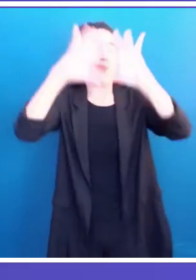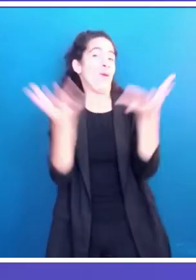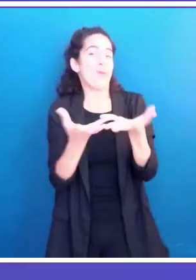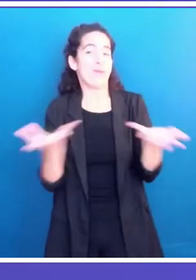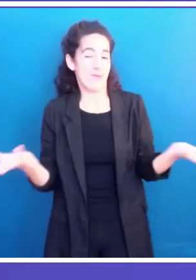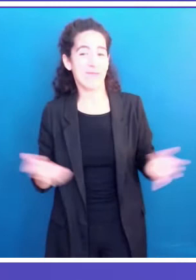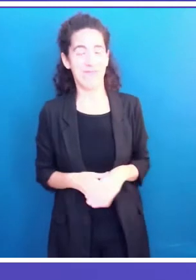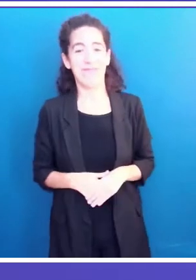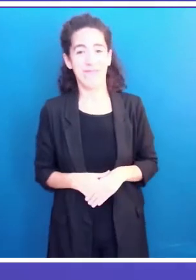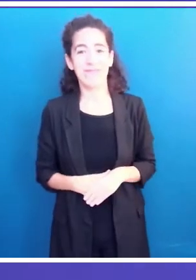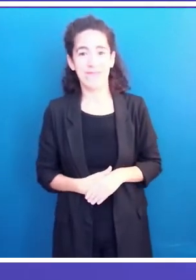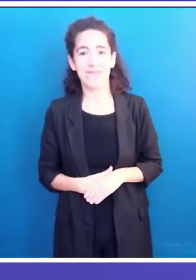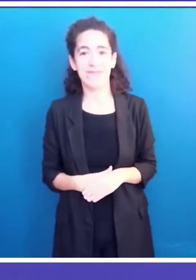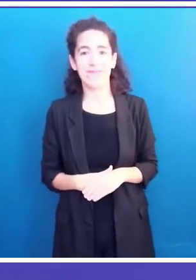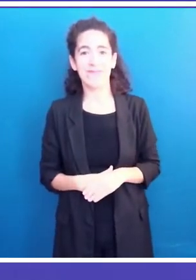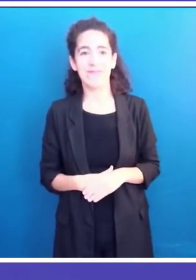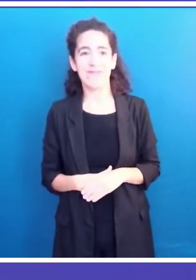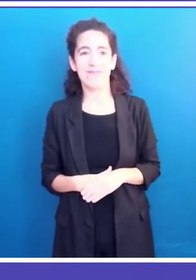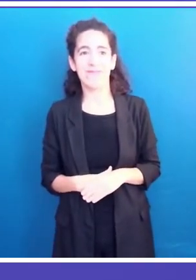المجال المهني أيضا.